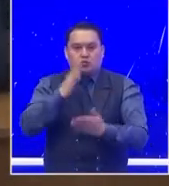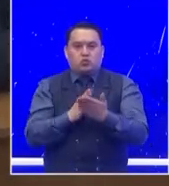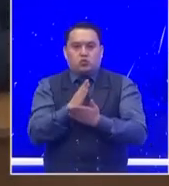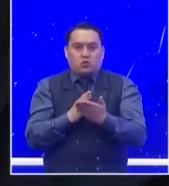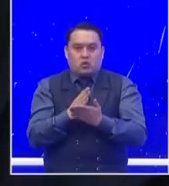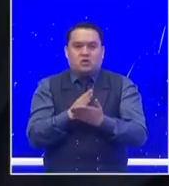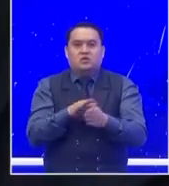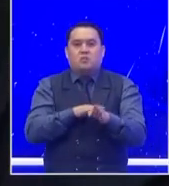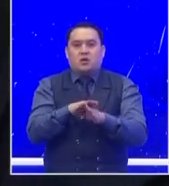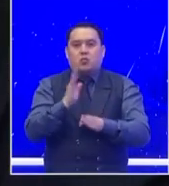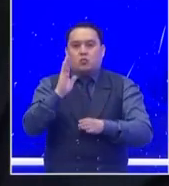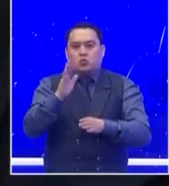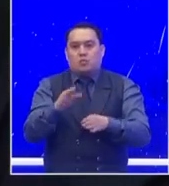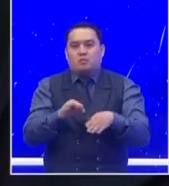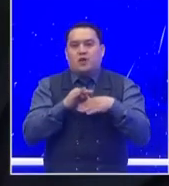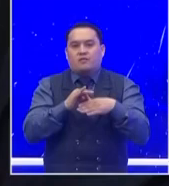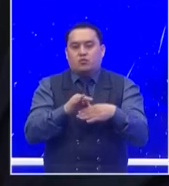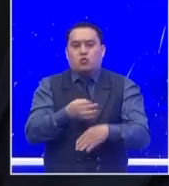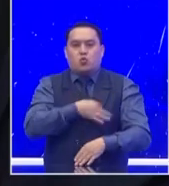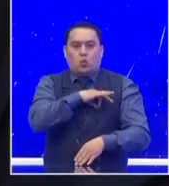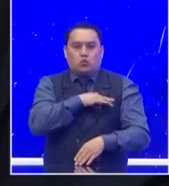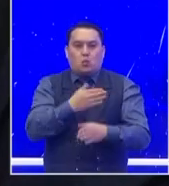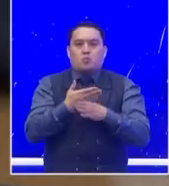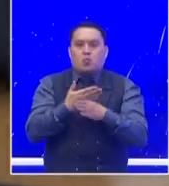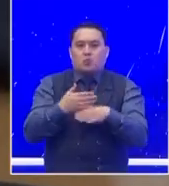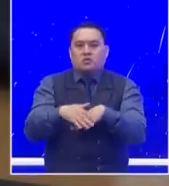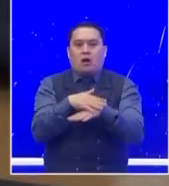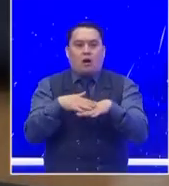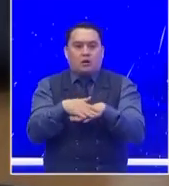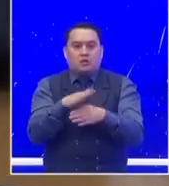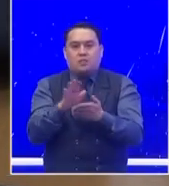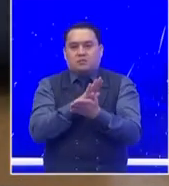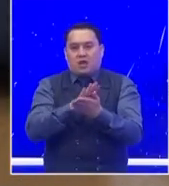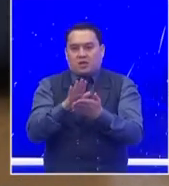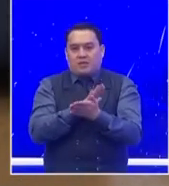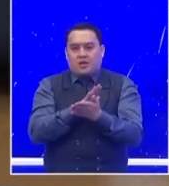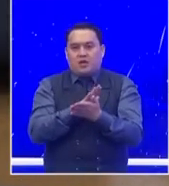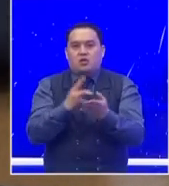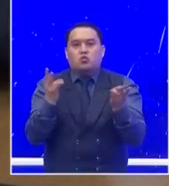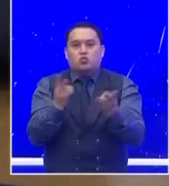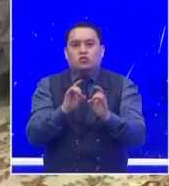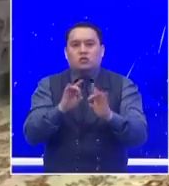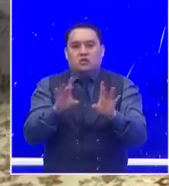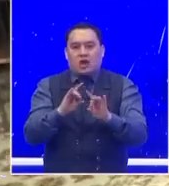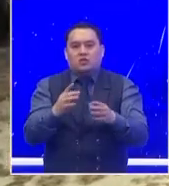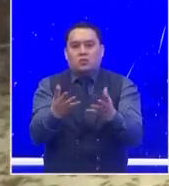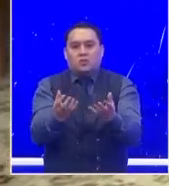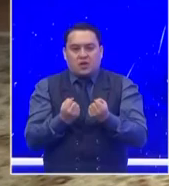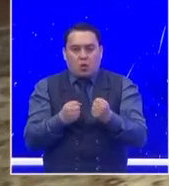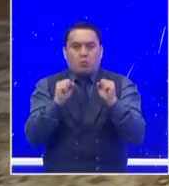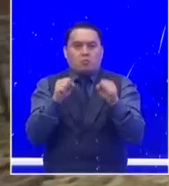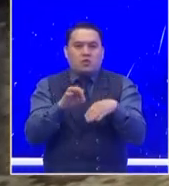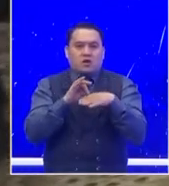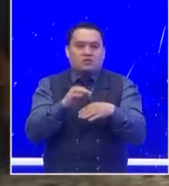государственные судебные исполнители будут оказывать юридическую помощь населению на бесплатной основе. Стоит отметить, что прием жителей будет